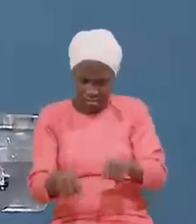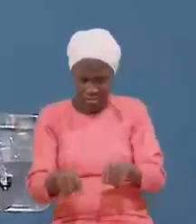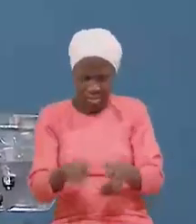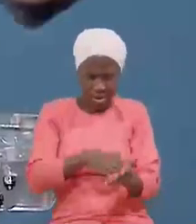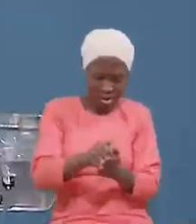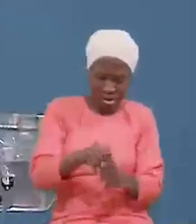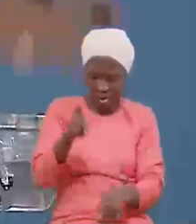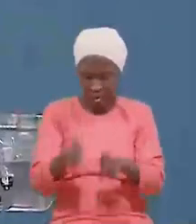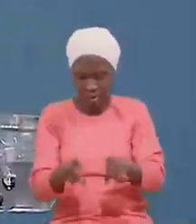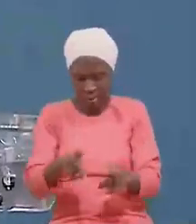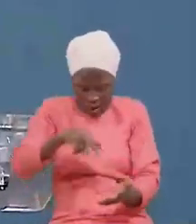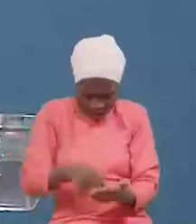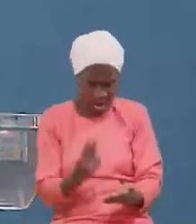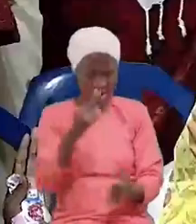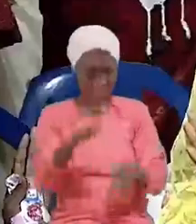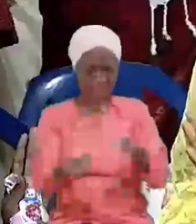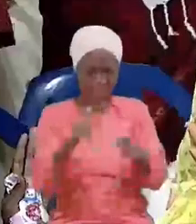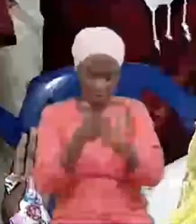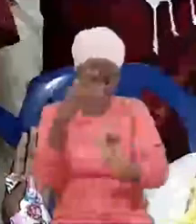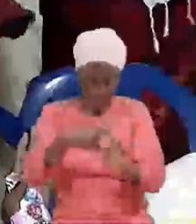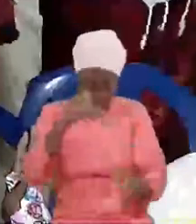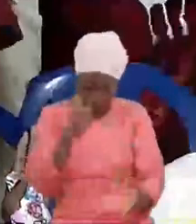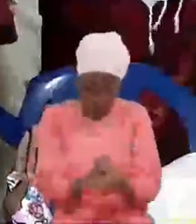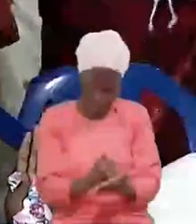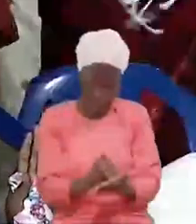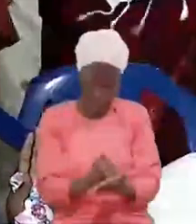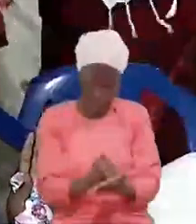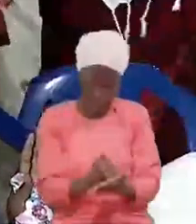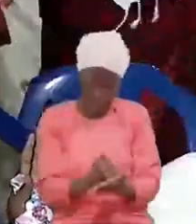Les gens paralysés, tenez-vous debout et marchez.